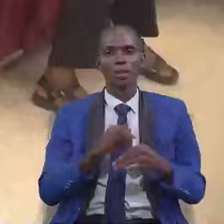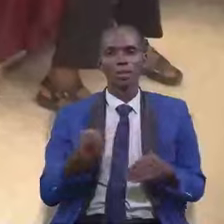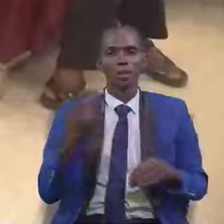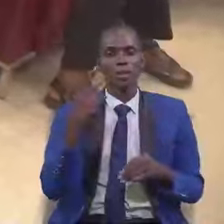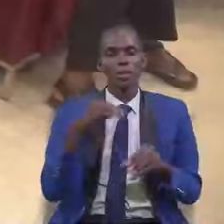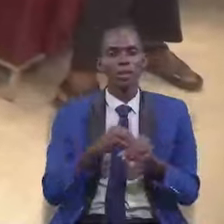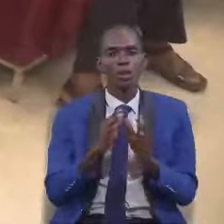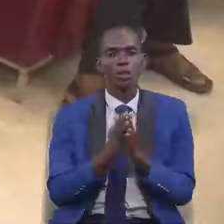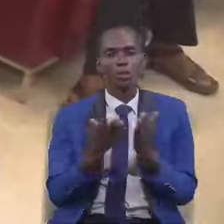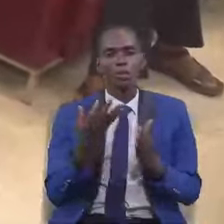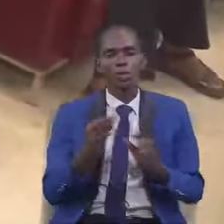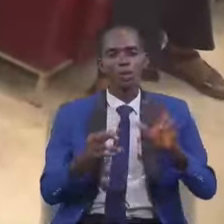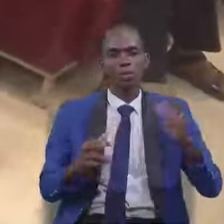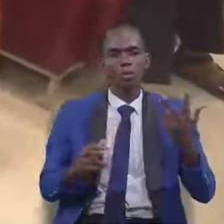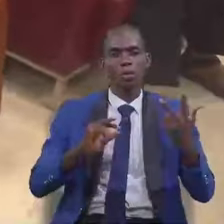3 Jean, 3 Jean,